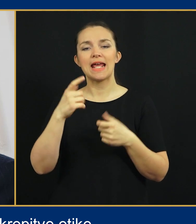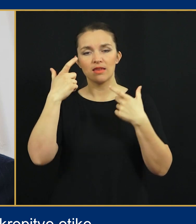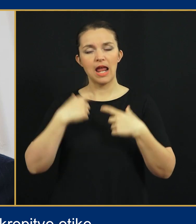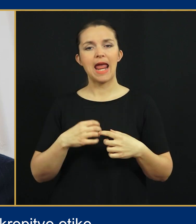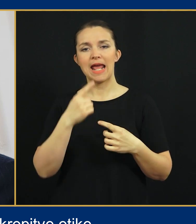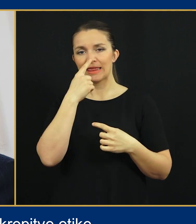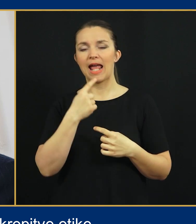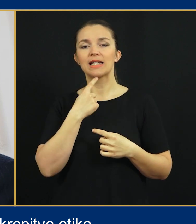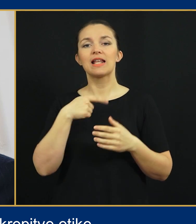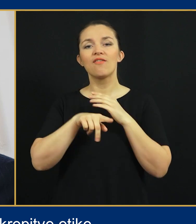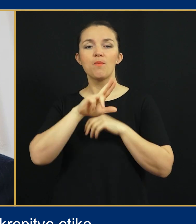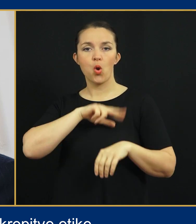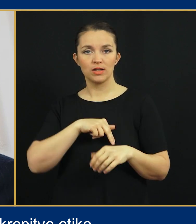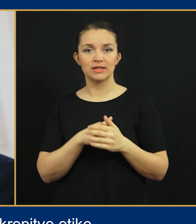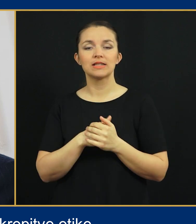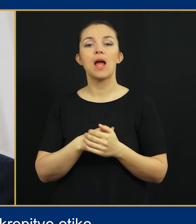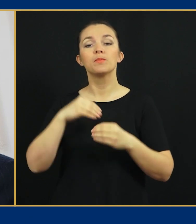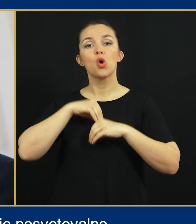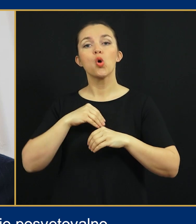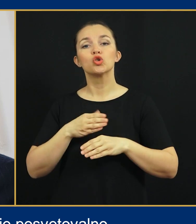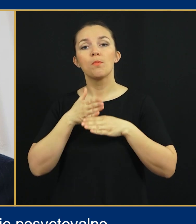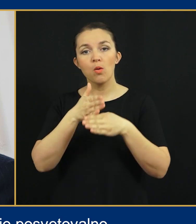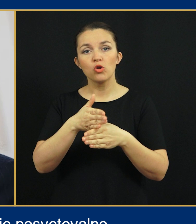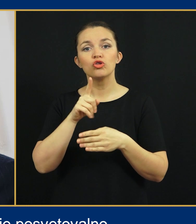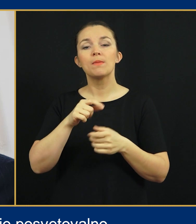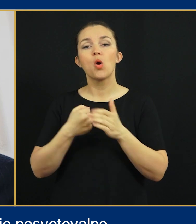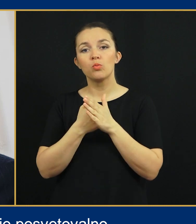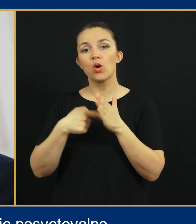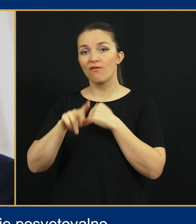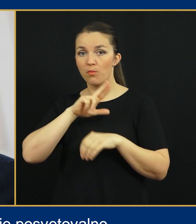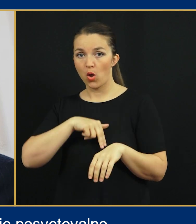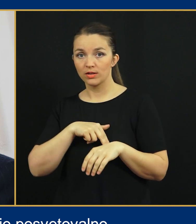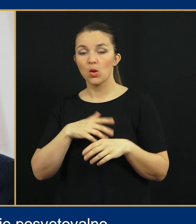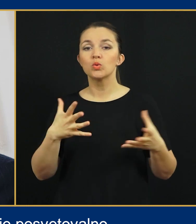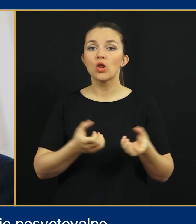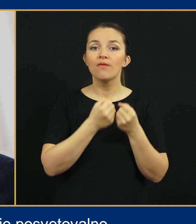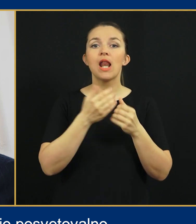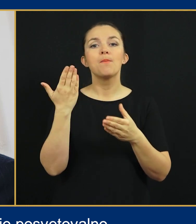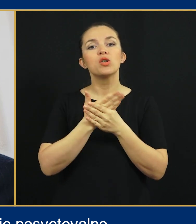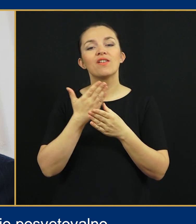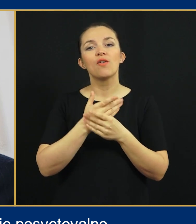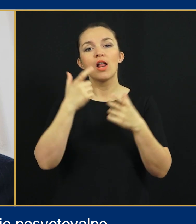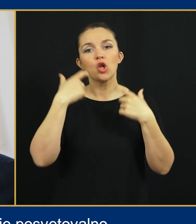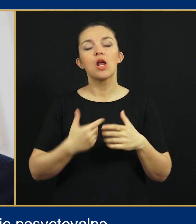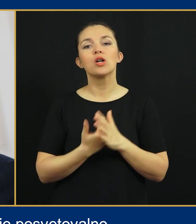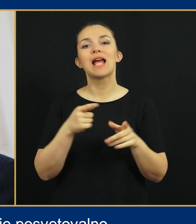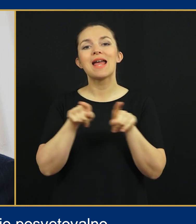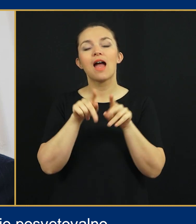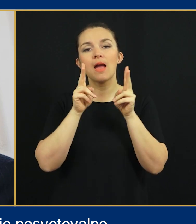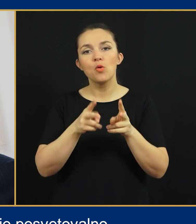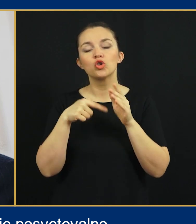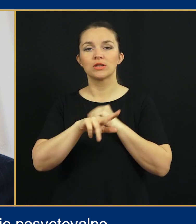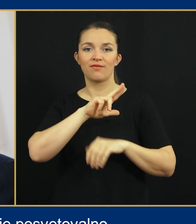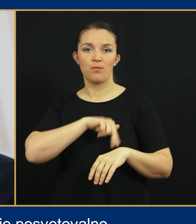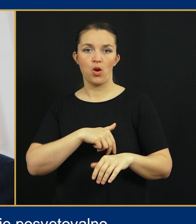integritete v policiji, psihološke pomoči in podpore v policiji, ustanovila je posvetovalno telo za enake možnosti